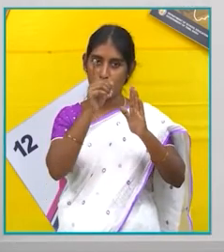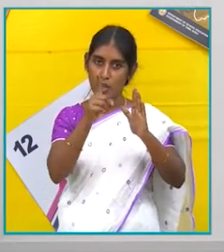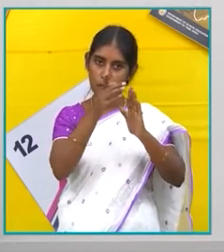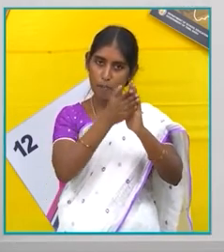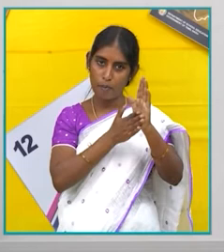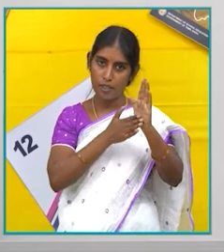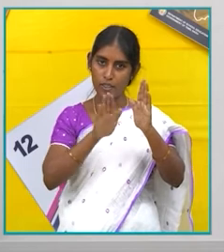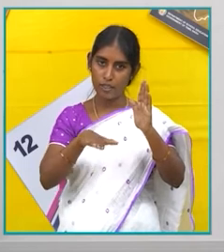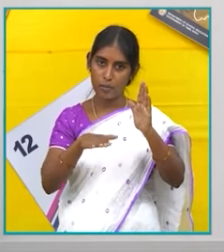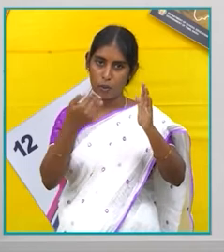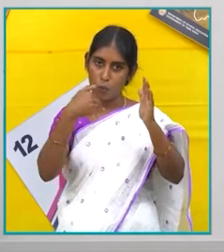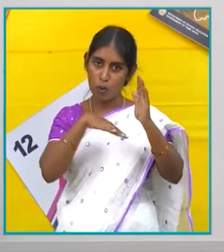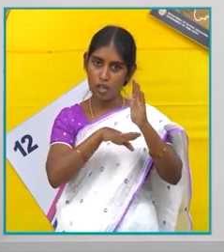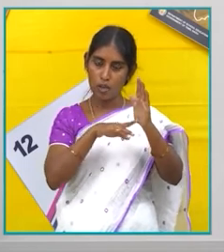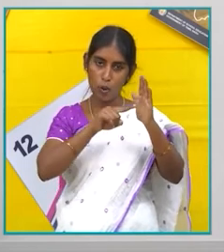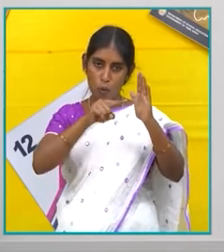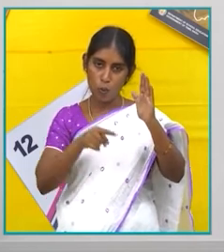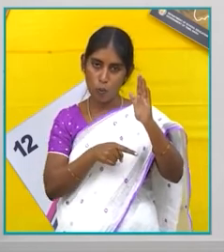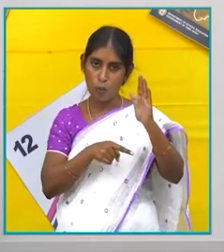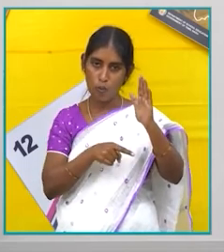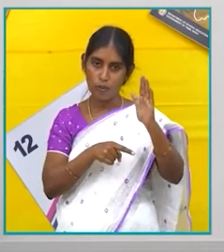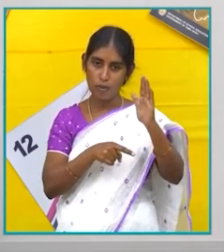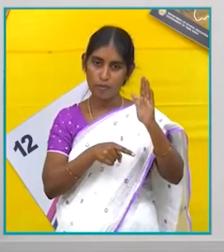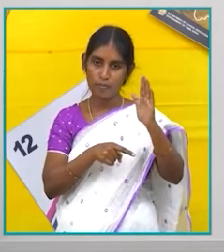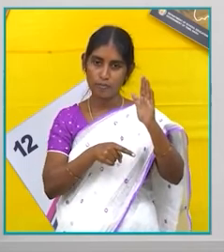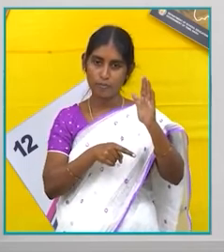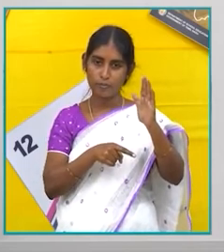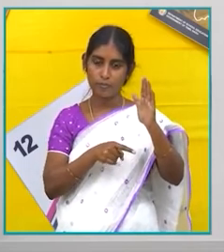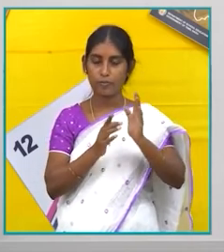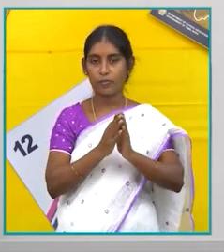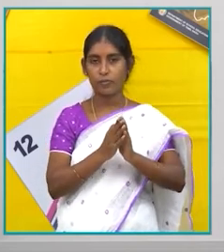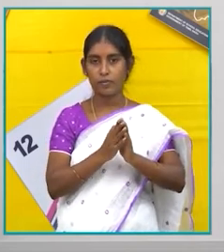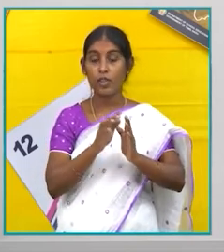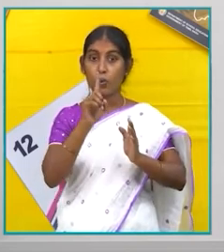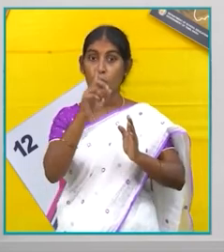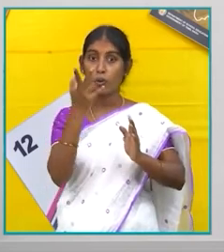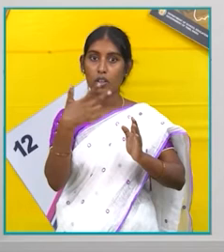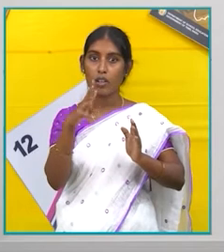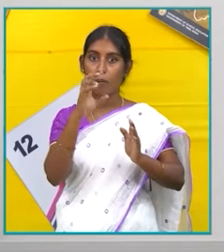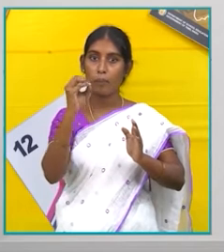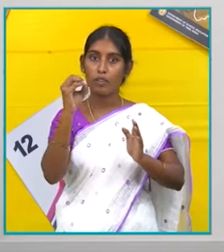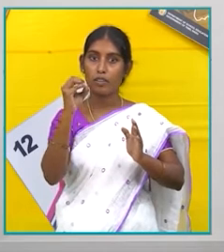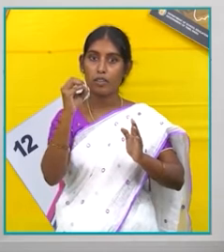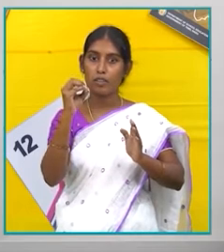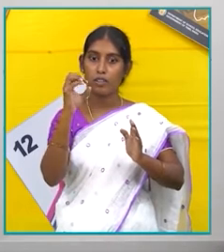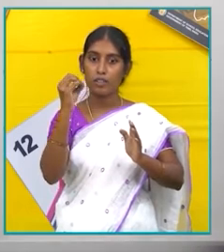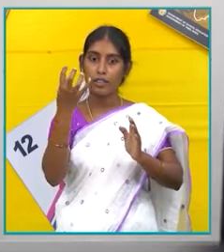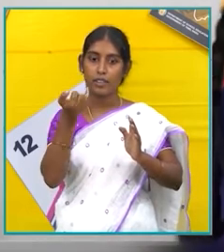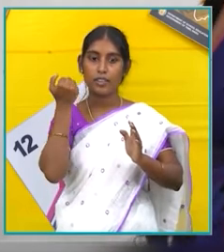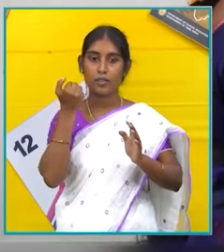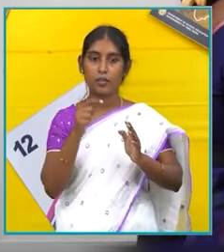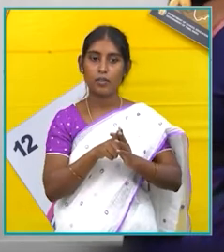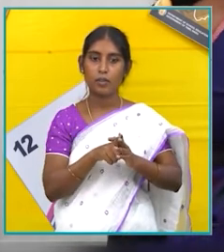ஒரே பக்கத்தில் அமைந்த உள்கோணங்கள் எப்படி இருக்கும் அப்படின்னு பார்த்தீங்கன்னா, அது ரெண்டையும் கூட்டினோம்னா நமக்கு 180 டிகிரி வரும்.